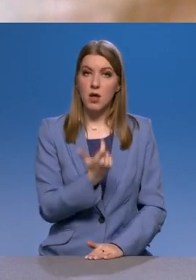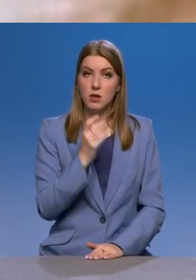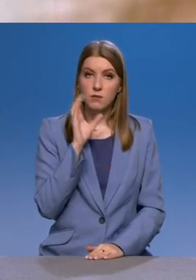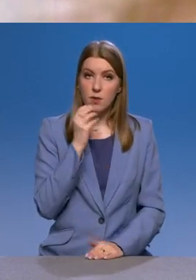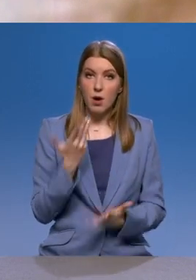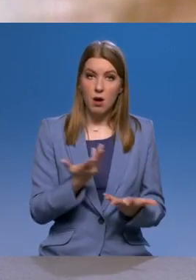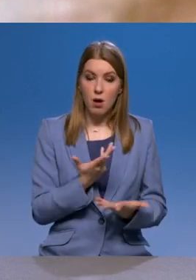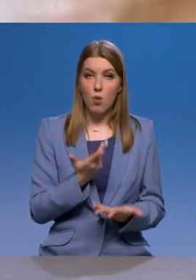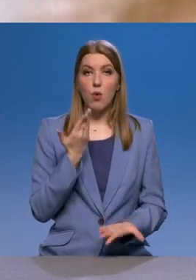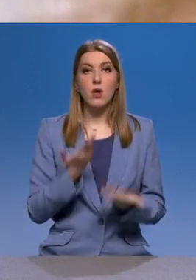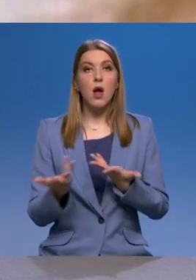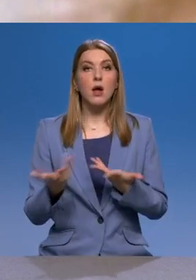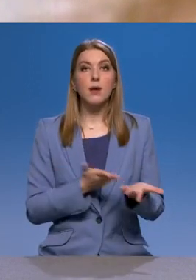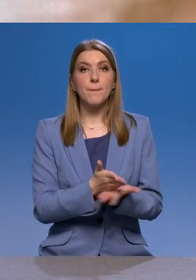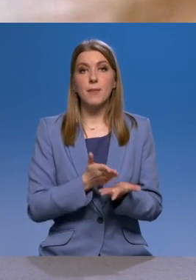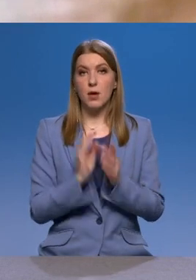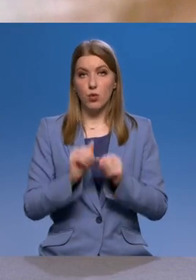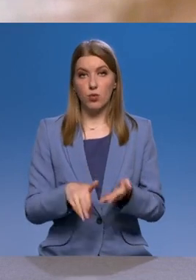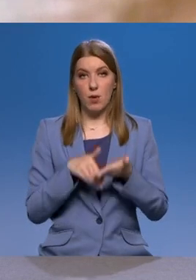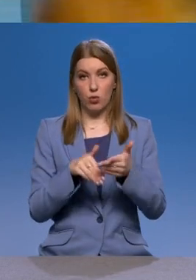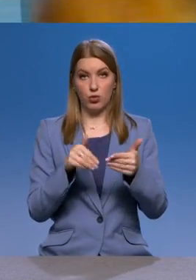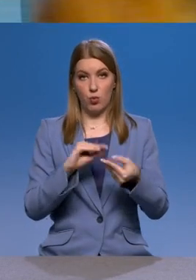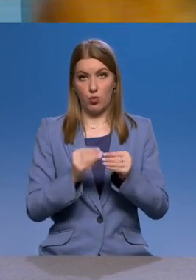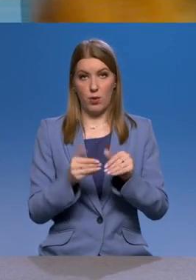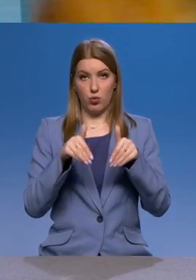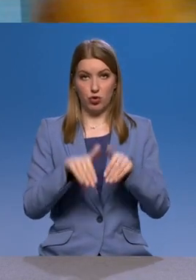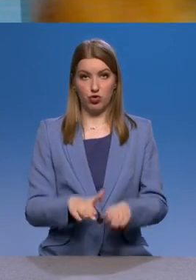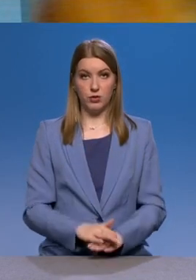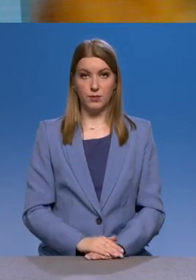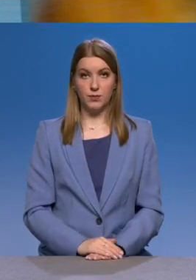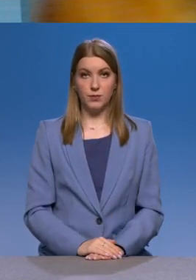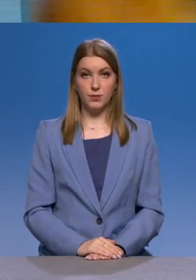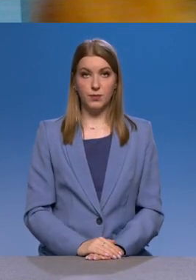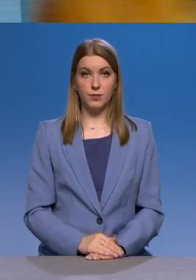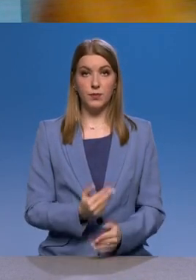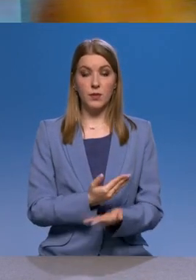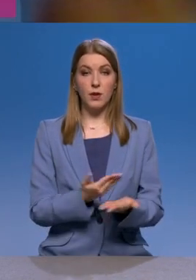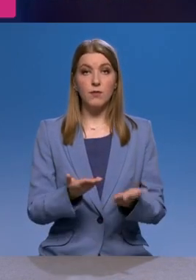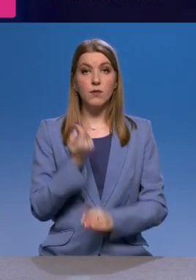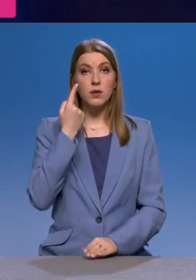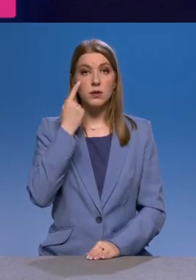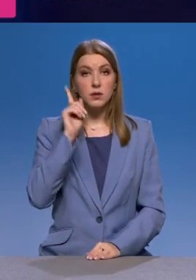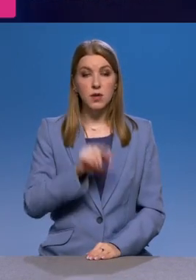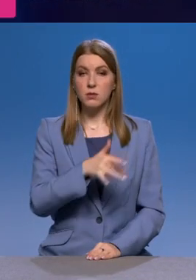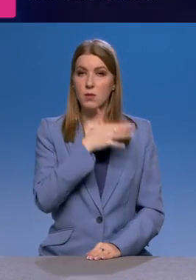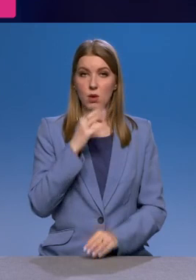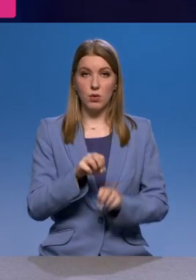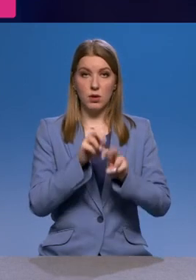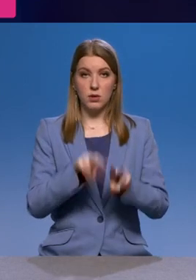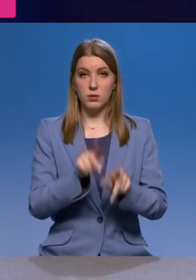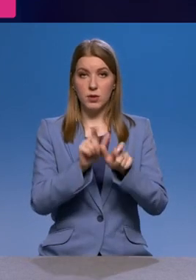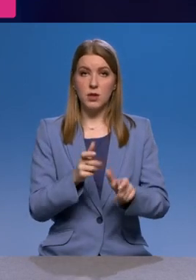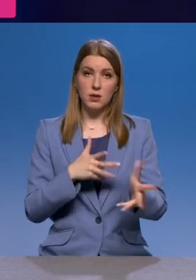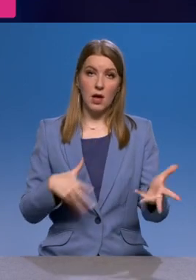какие меры могут помочь решить эту проблему? Вы знаете, над этим бьются очень многие специалисты на всей